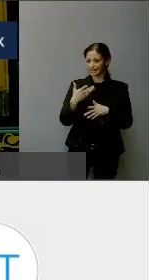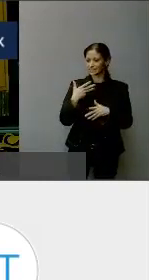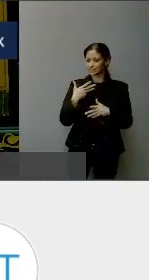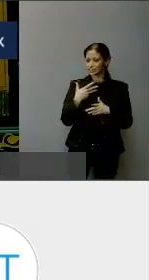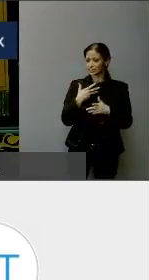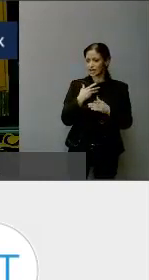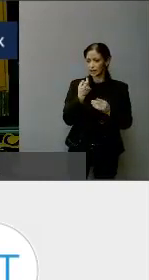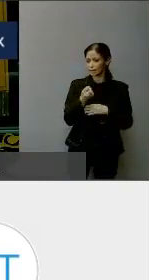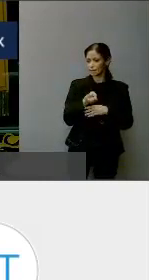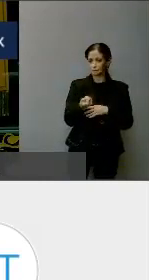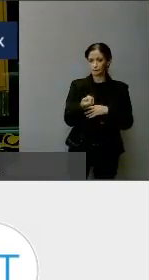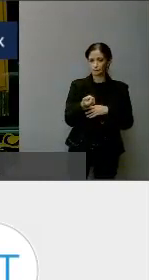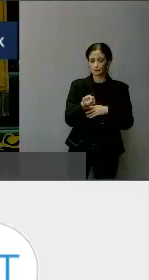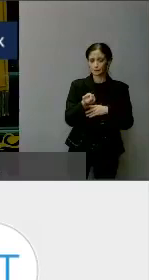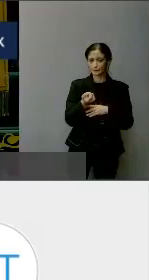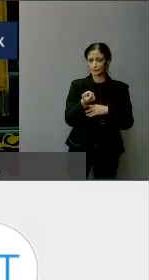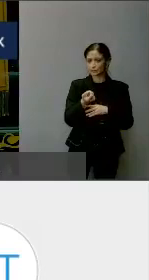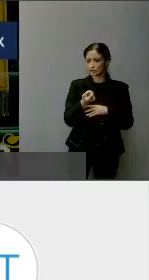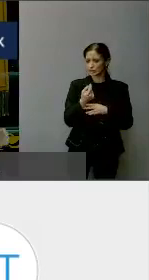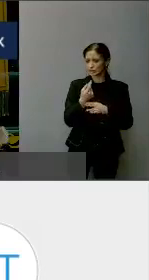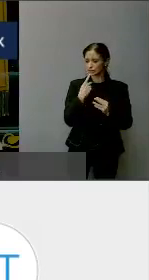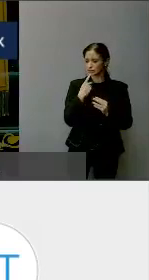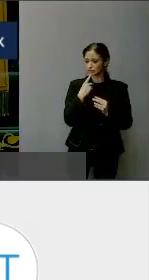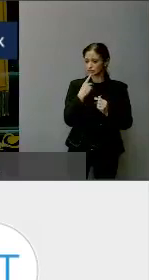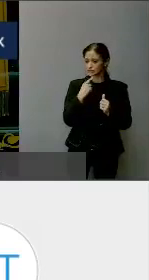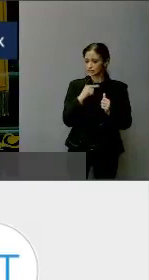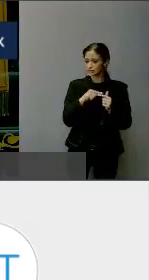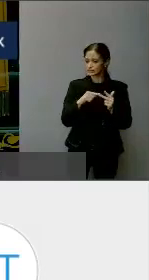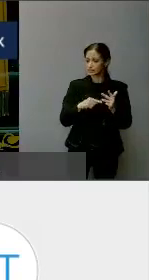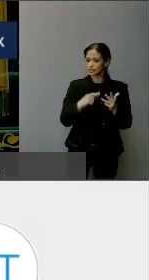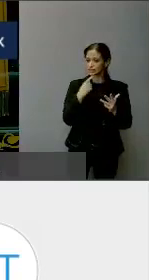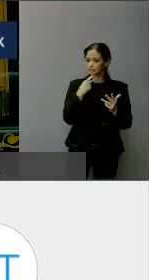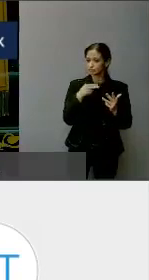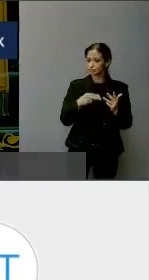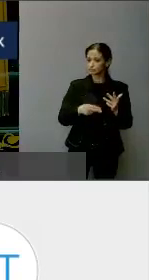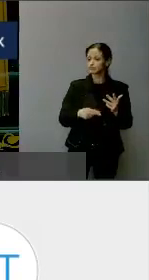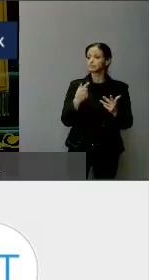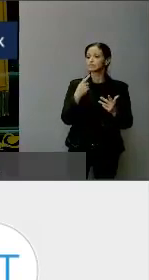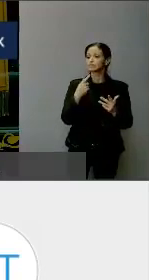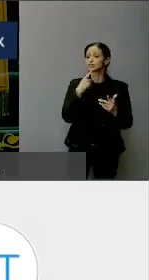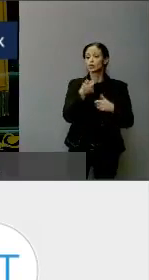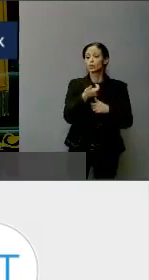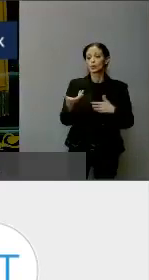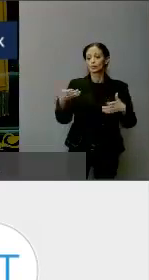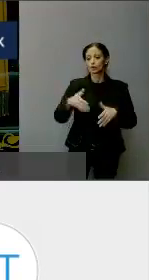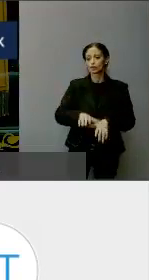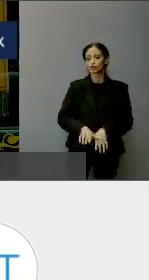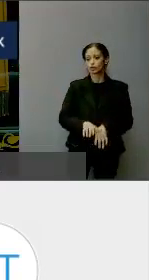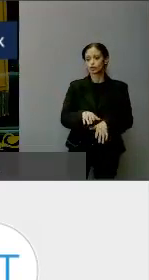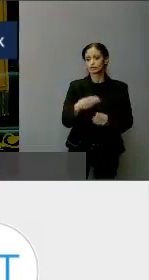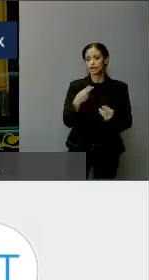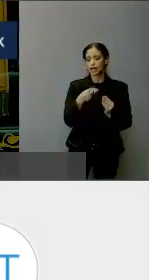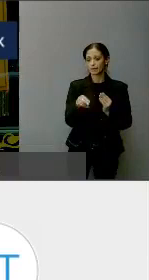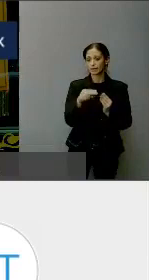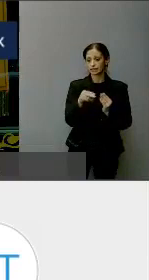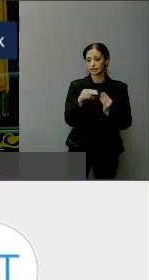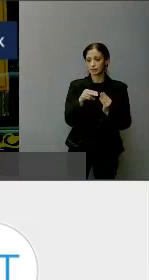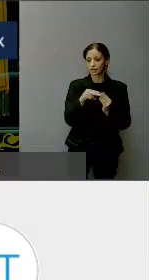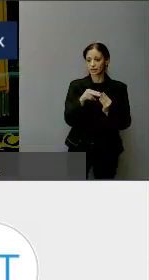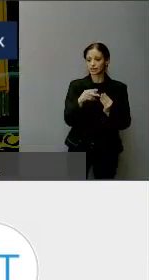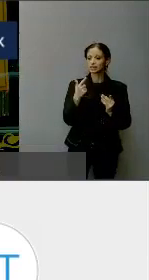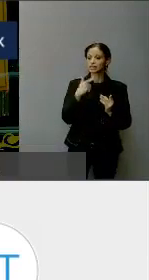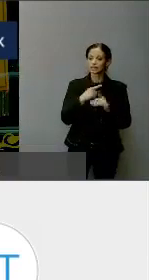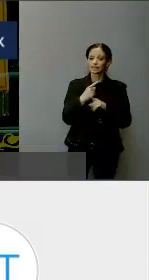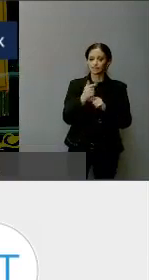rilievi mi diceva la segreteria generale su un numero ridotto di emendamenti che doveroso però fare prima della